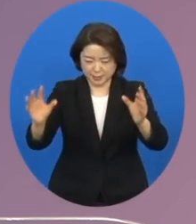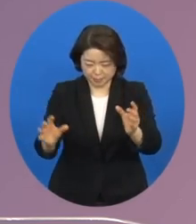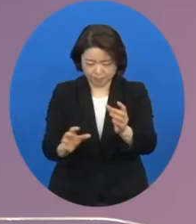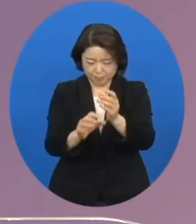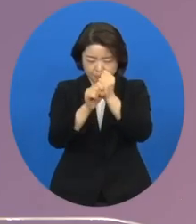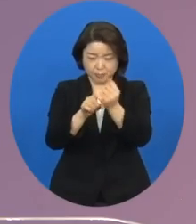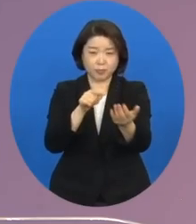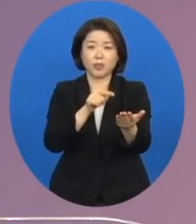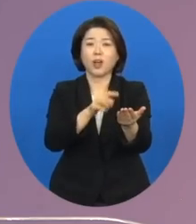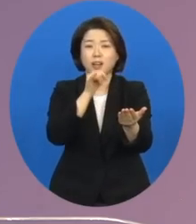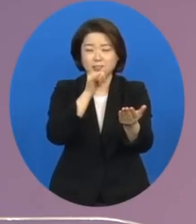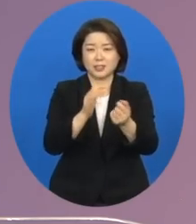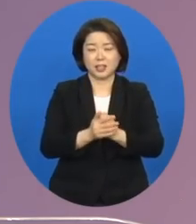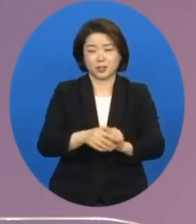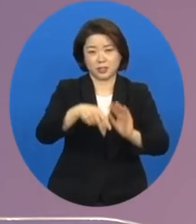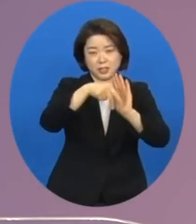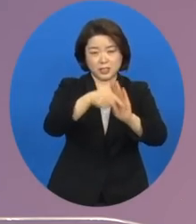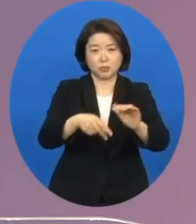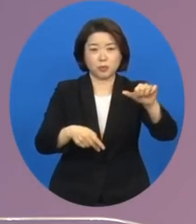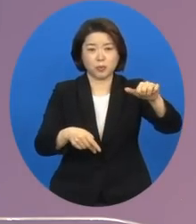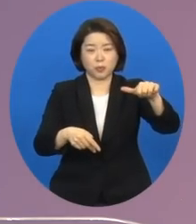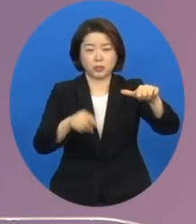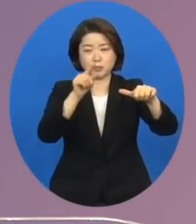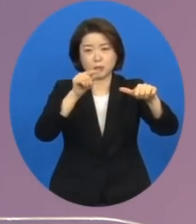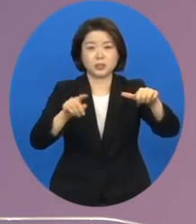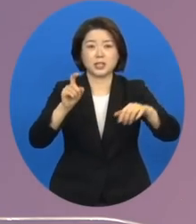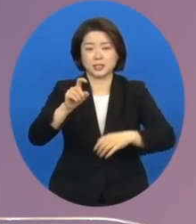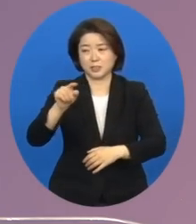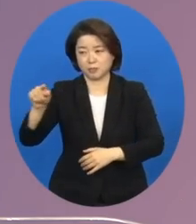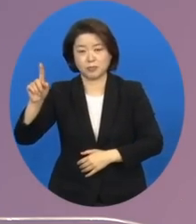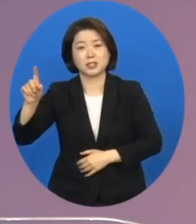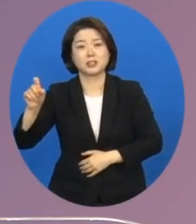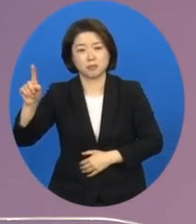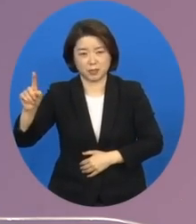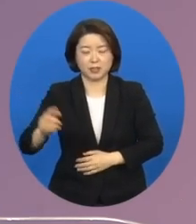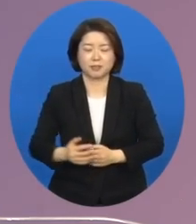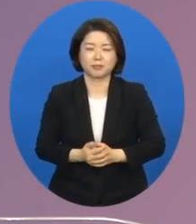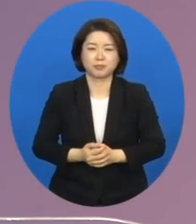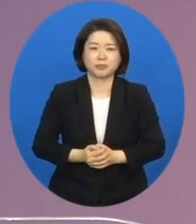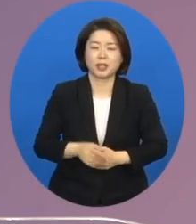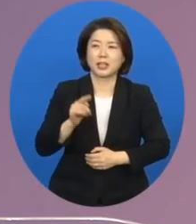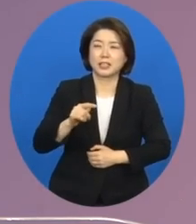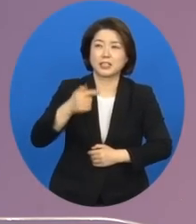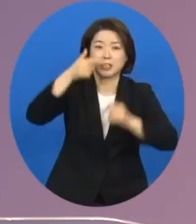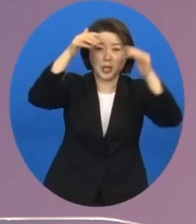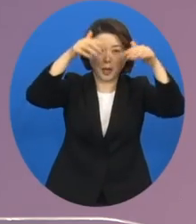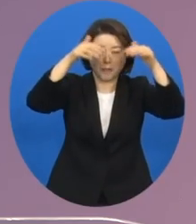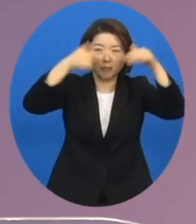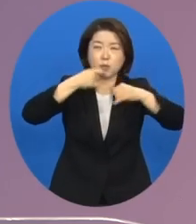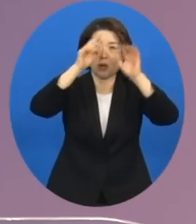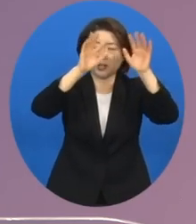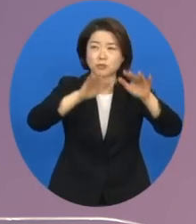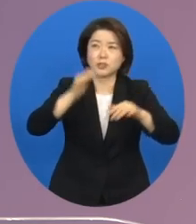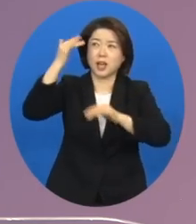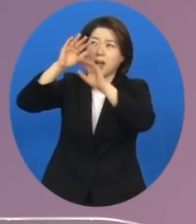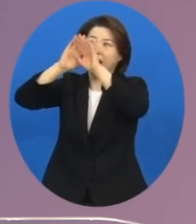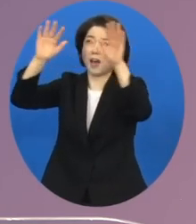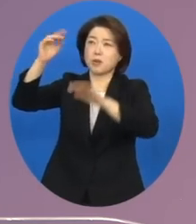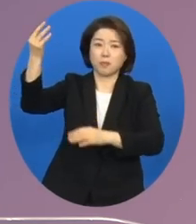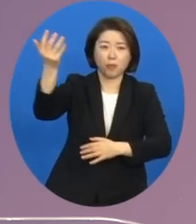요약해 놨어요 이사야 55장 10절에서 11절입니다이는 비와 눈이 하늘로부터